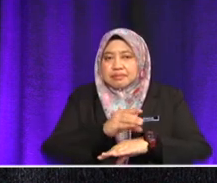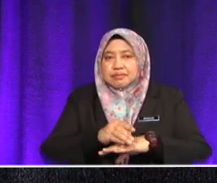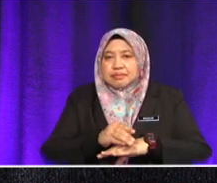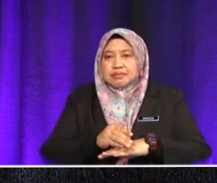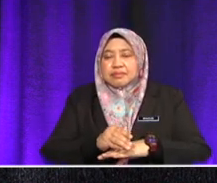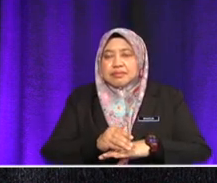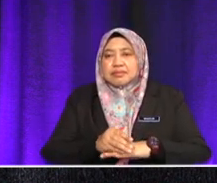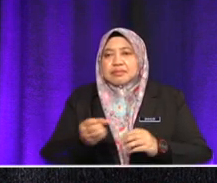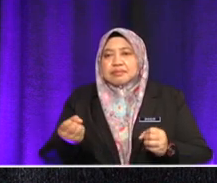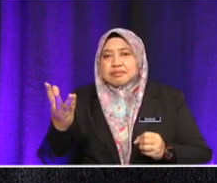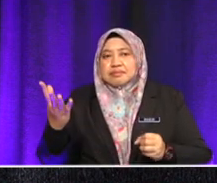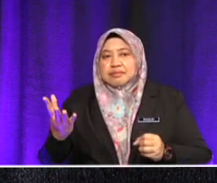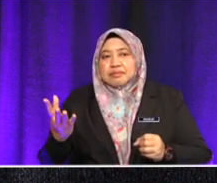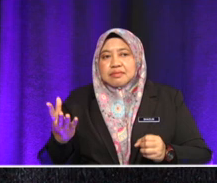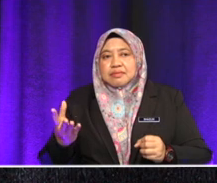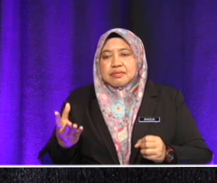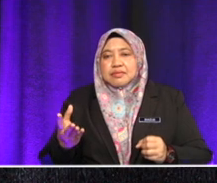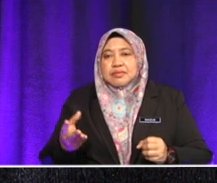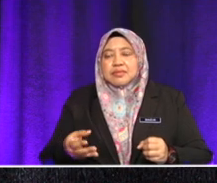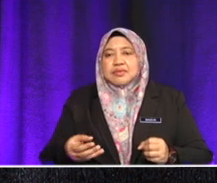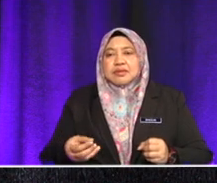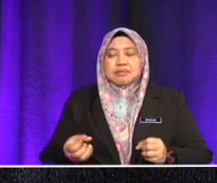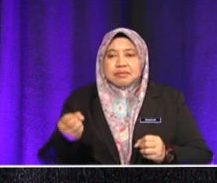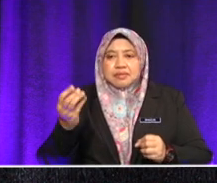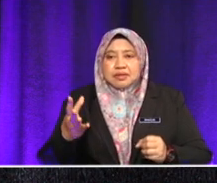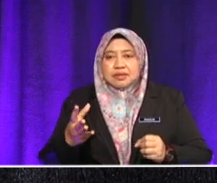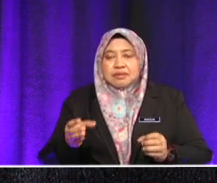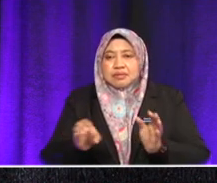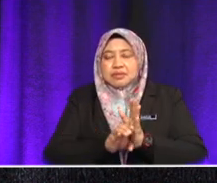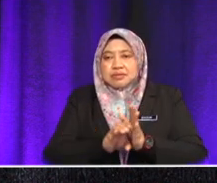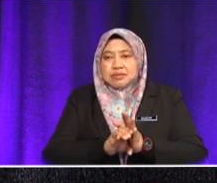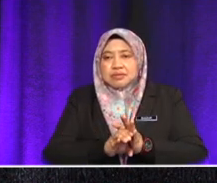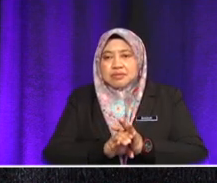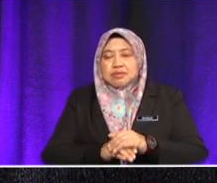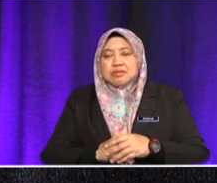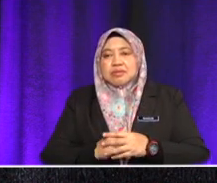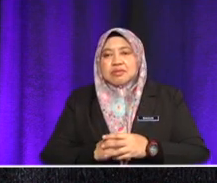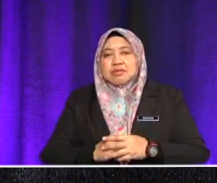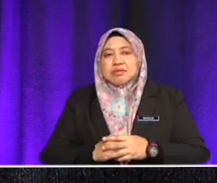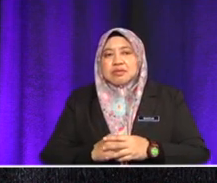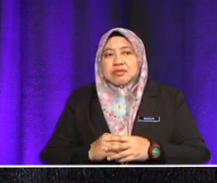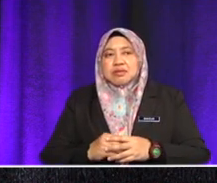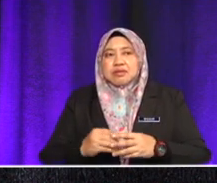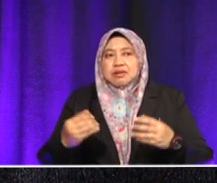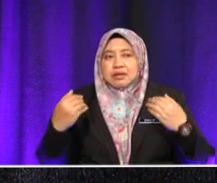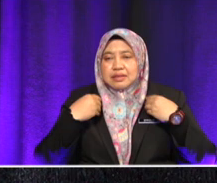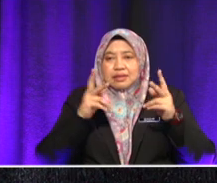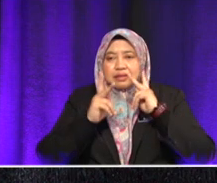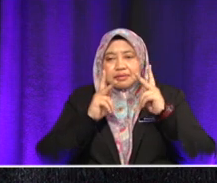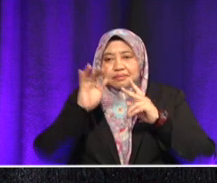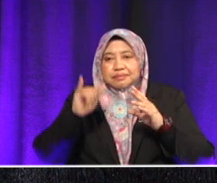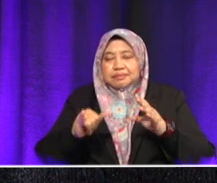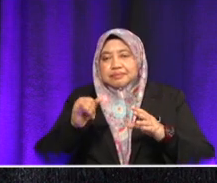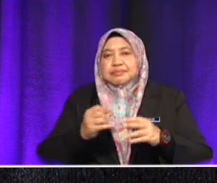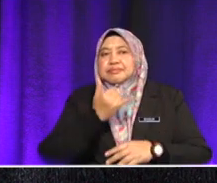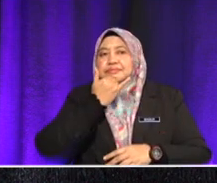contohnya harapan beliau adalah Jadi maksudnya penggunaan kata pemberi yang salah di sini dan mungkin